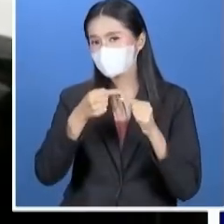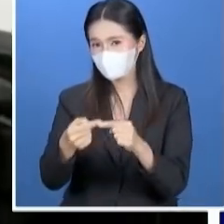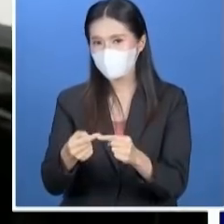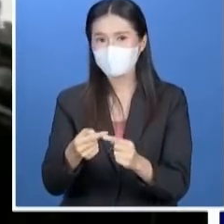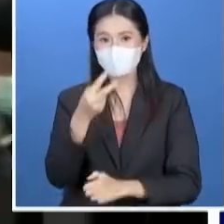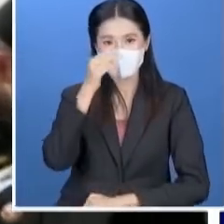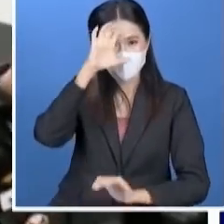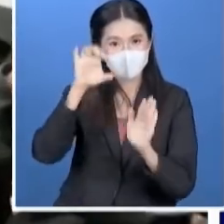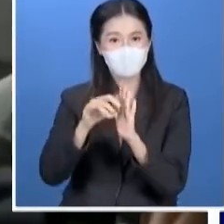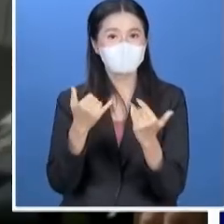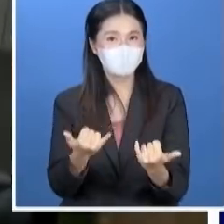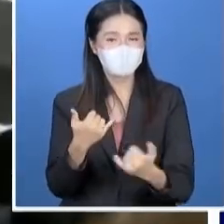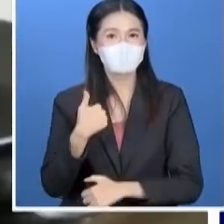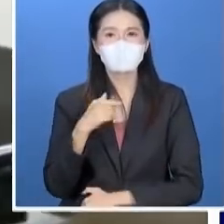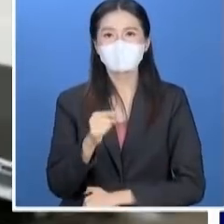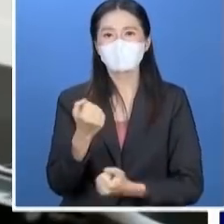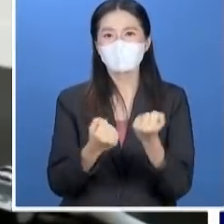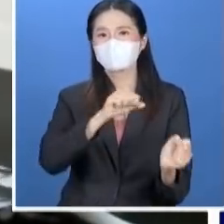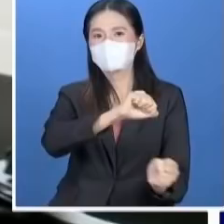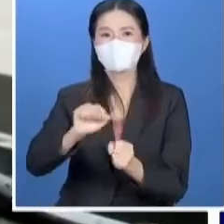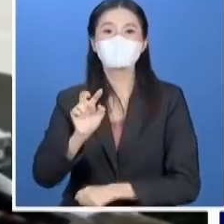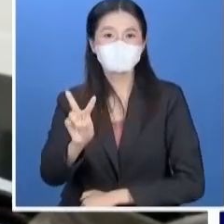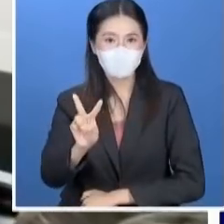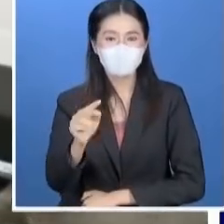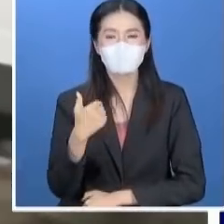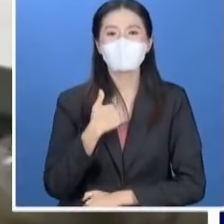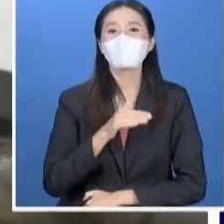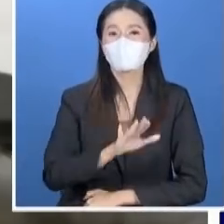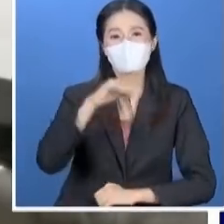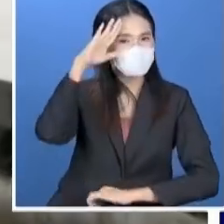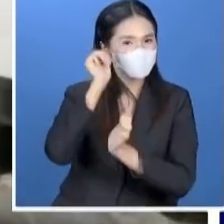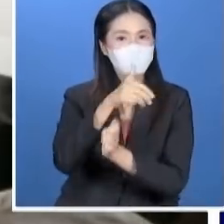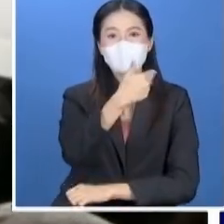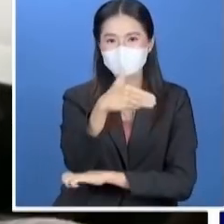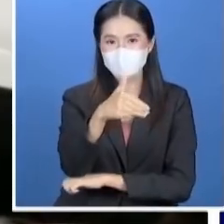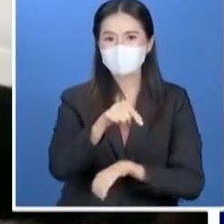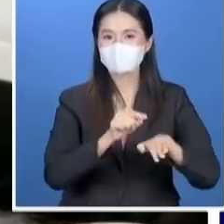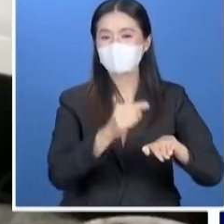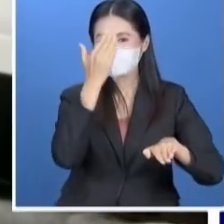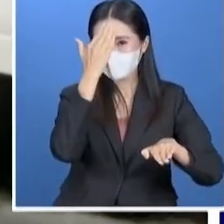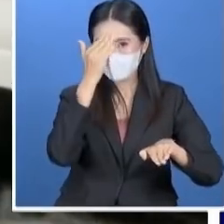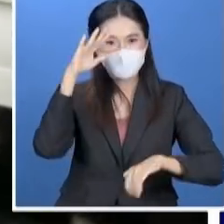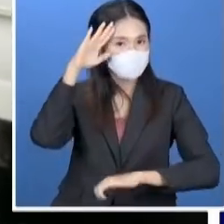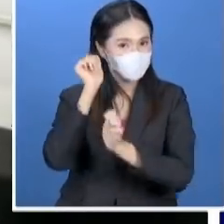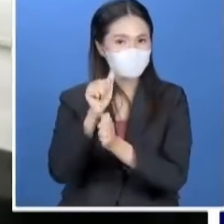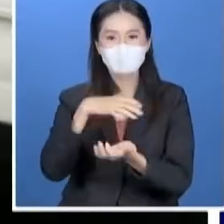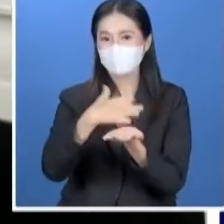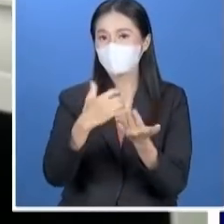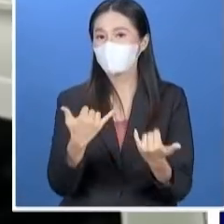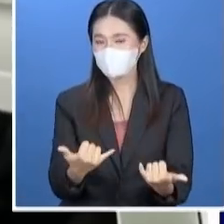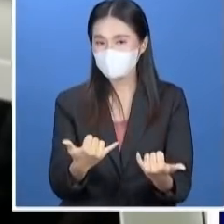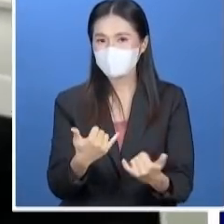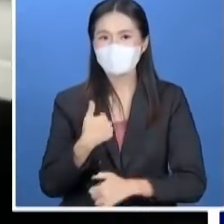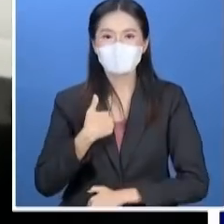คะส่วนภาพที่เราเห็นอยู่ตอนนี้คือรถตู้2คันค่ะเป็นรถตู้ของสำนักงานตำรวจแห่งชาติจอดอยู่ด้านหน้าอาคารที่ตำรวจแถลงข่า